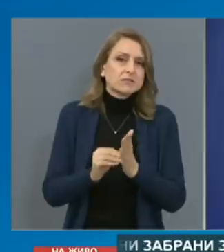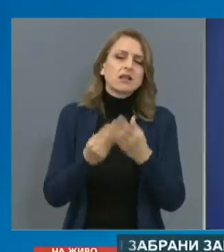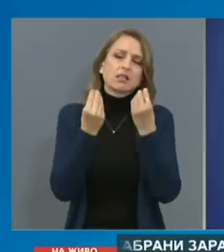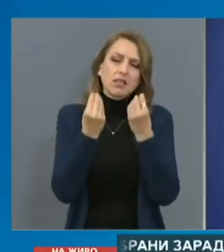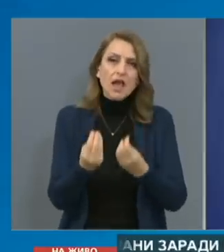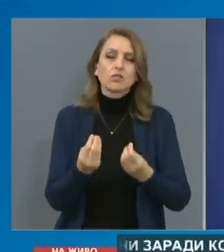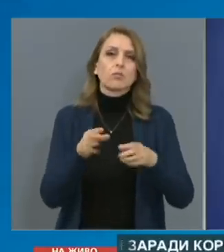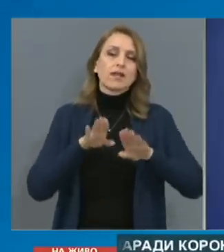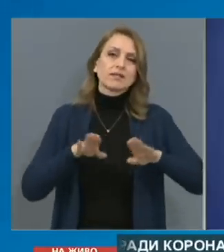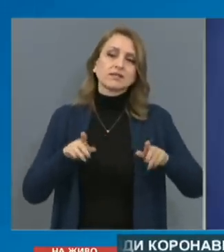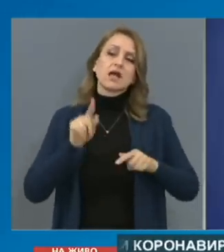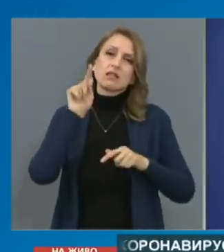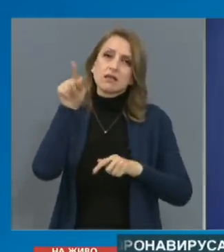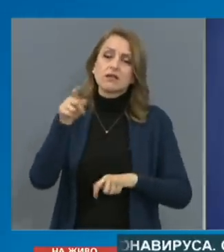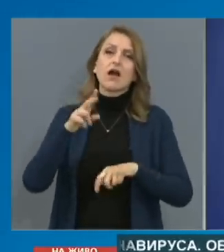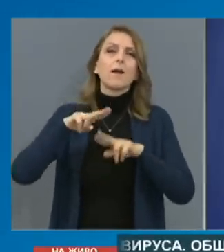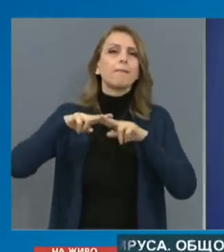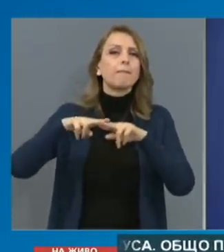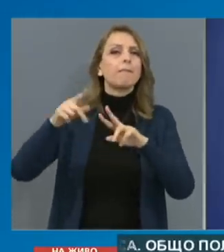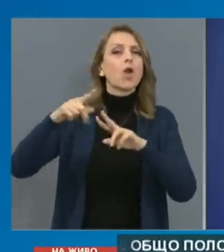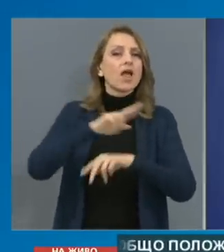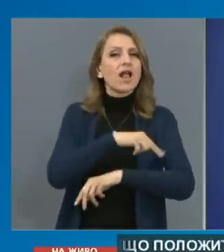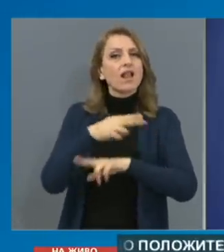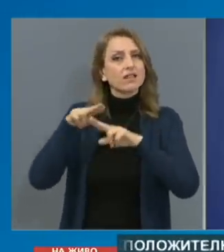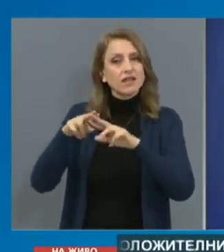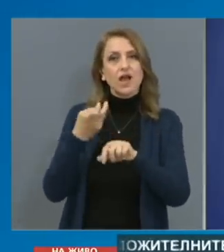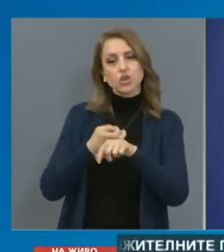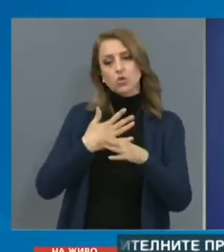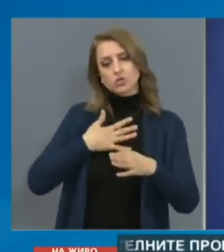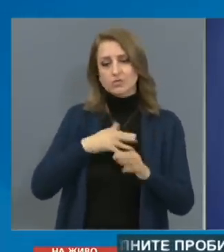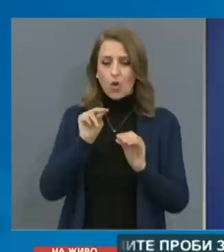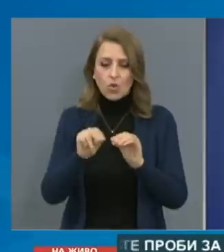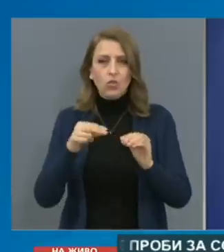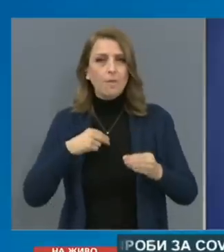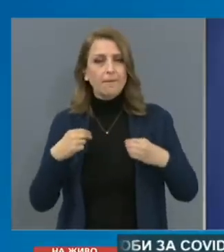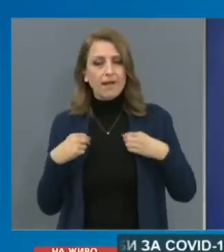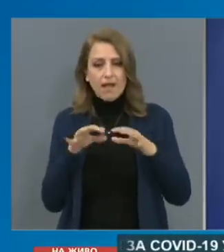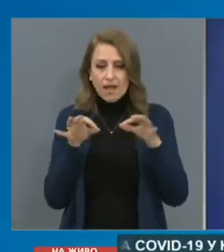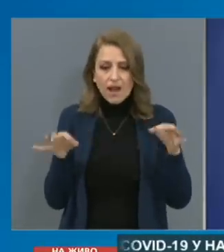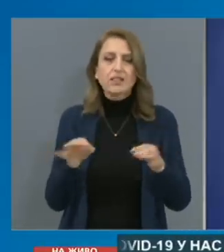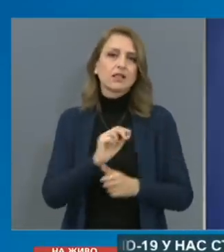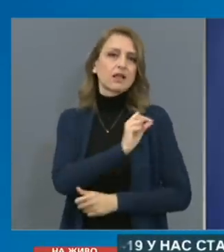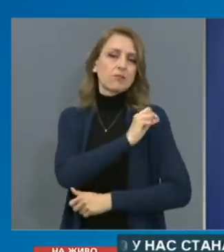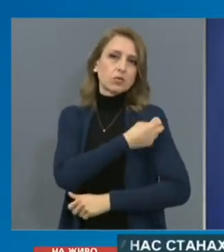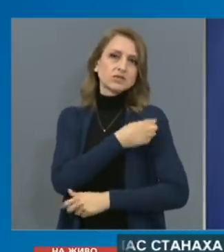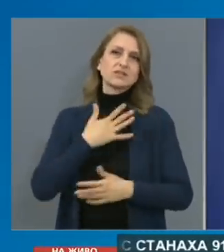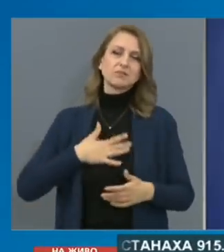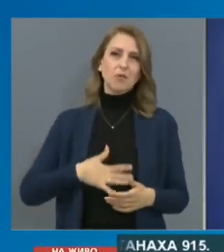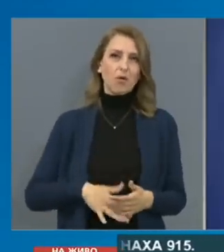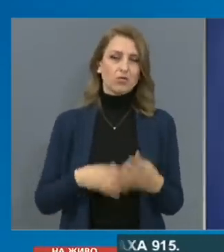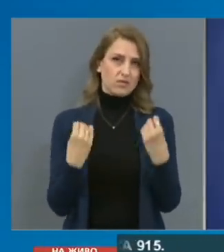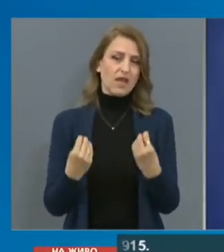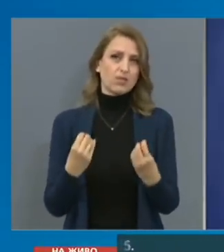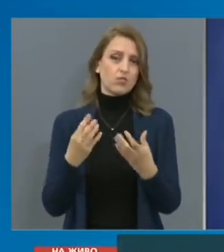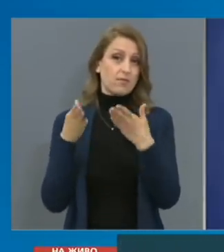е имунизацията се прави в лечебно заведение, където спокойно лекаря може да направи прегледа и да изпълни самата имунизация. Добро утро. Два